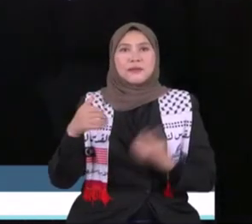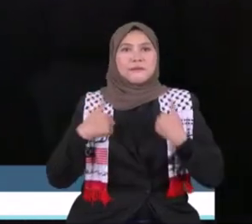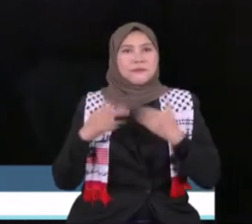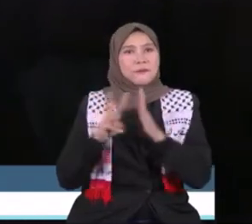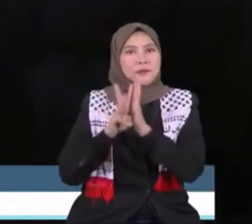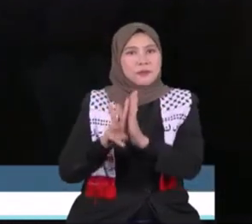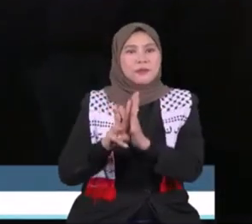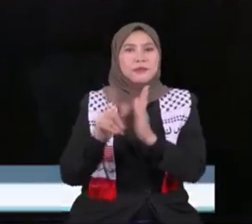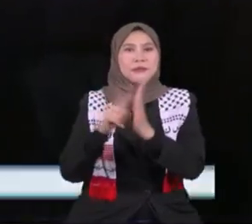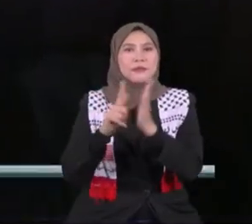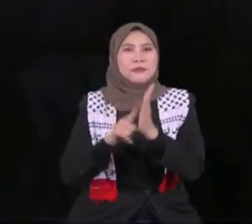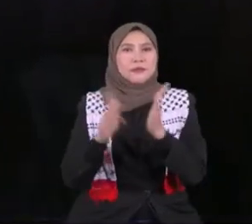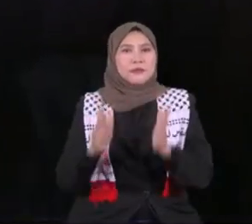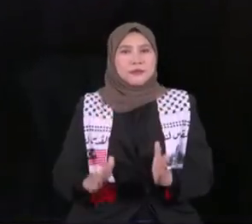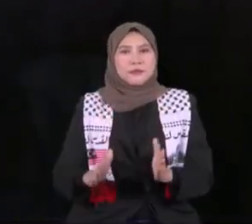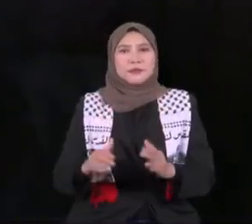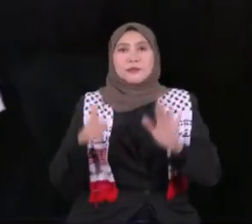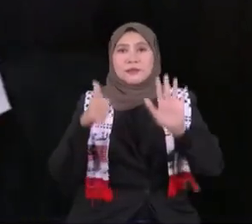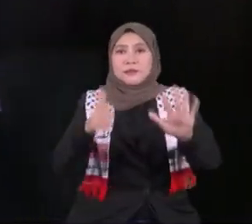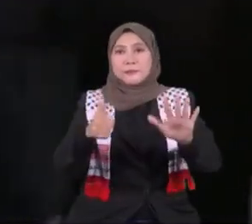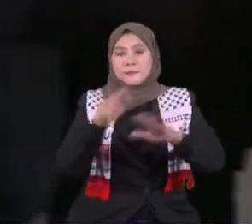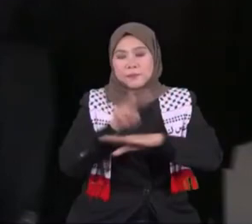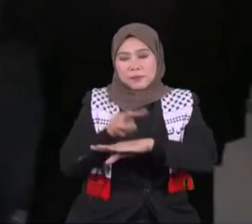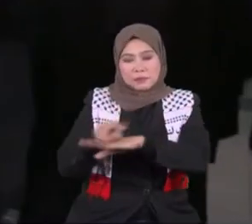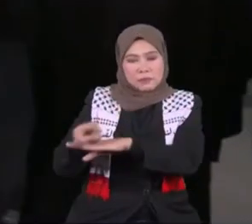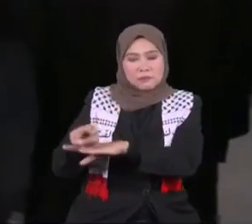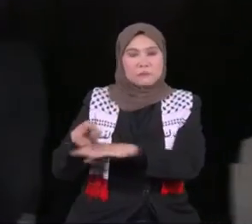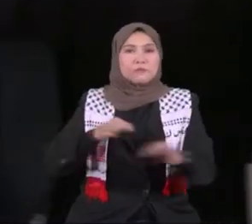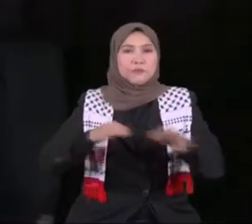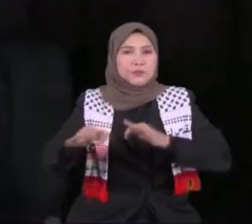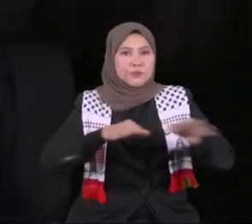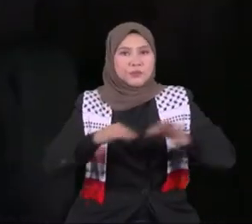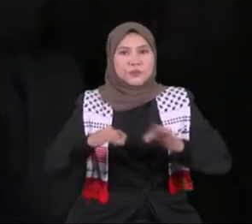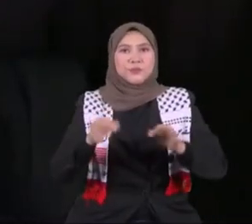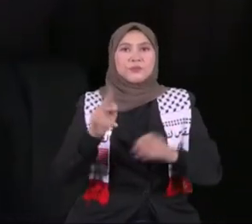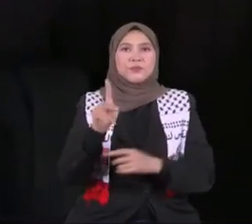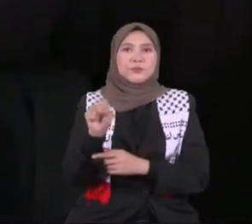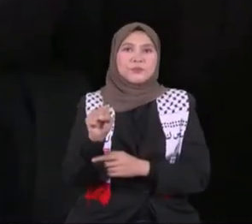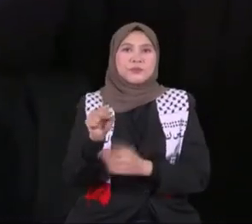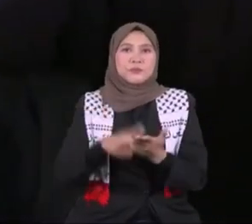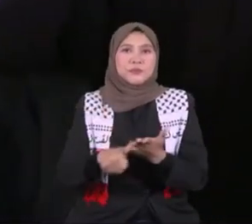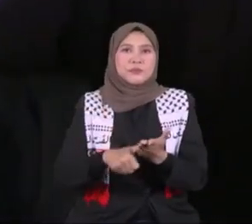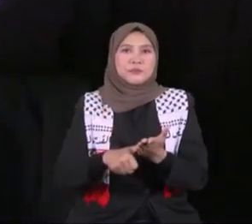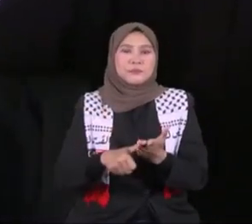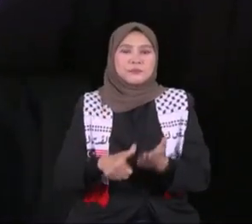Andrews Lordes. Sebanyak 6 saksi pendakwaan dipanggil memberi keterangan dalam kes terbabit.